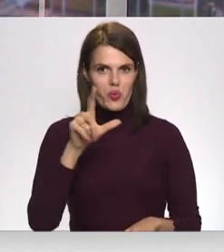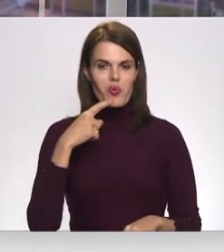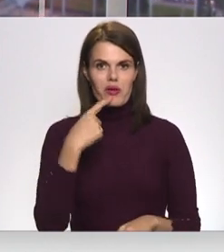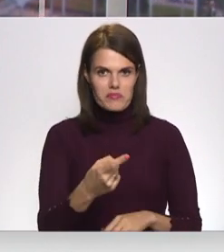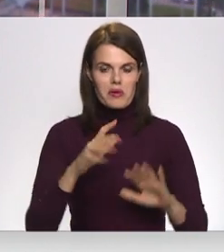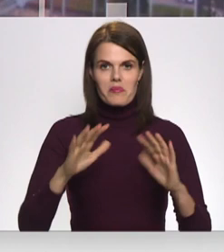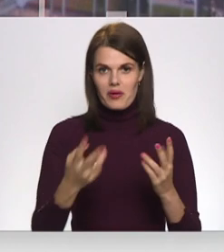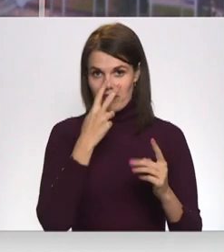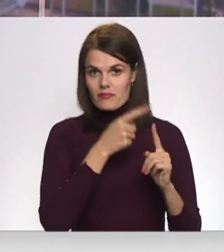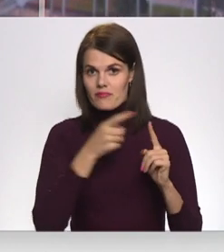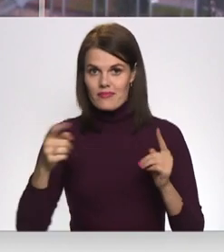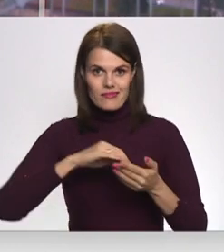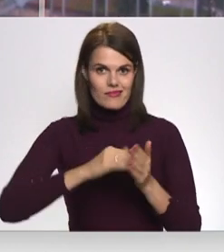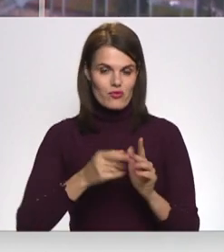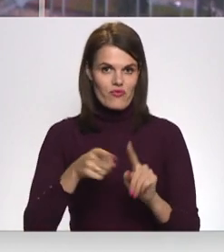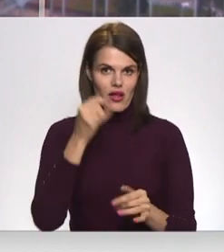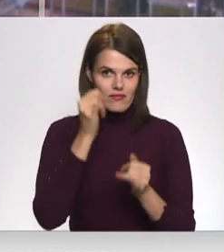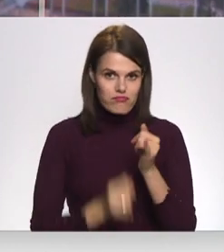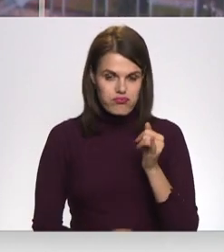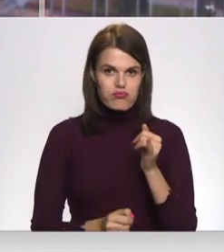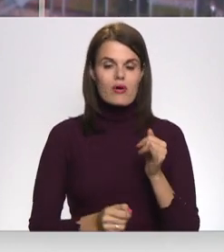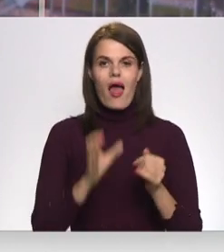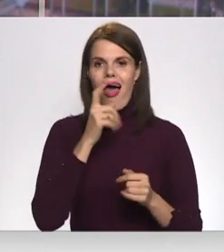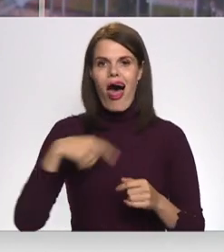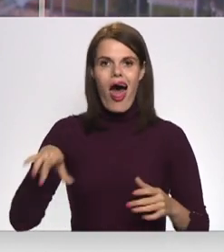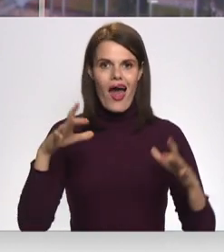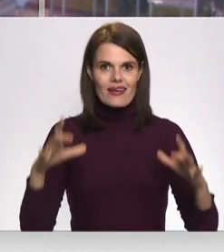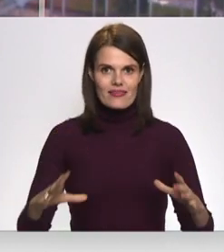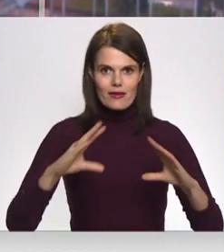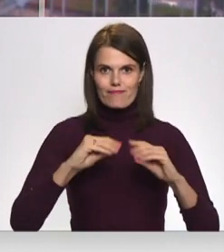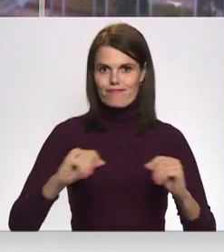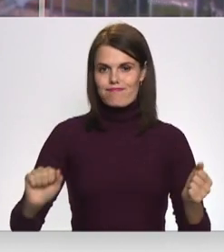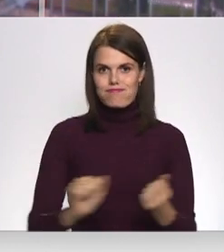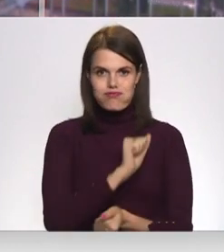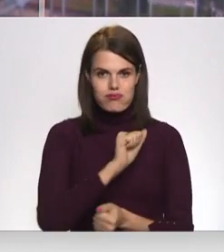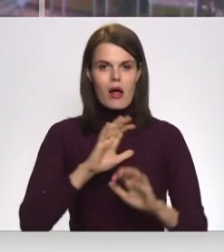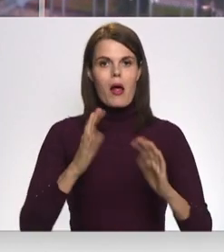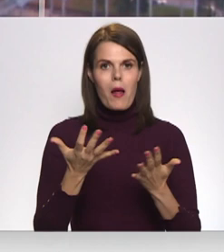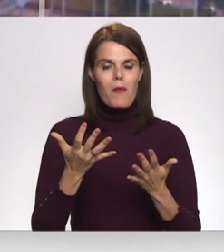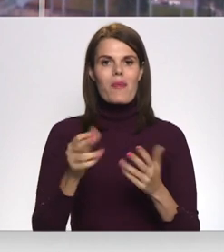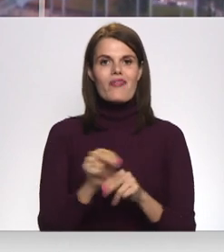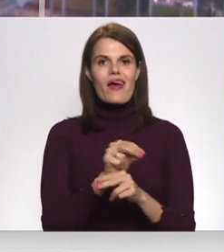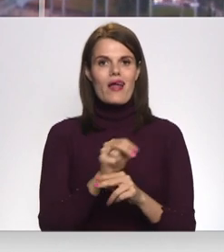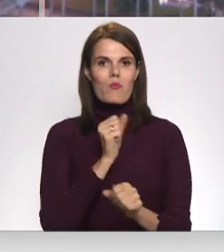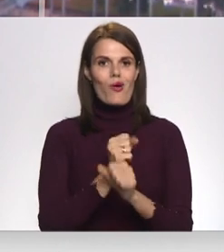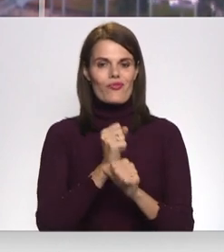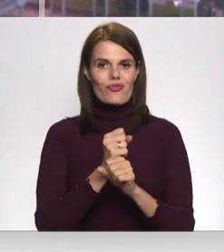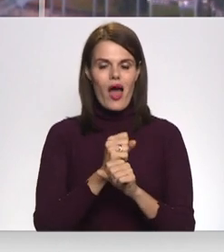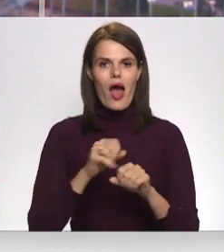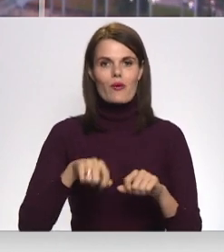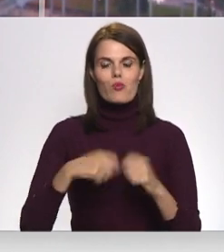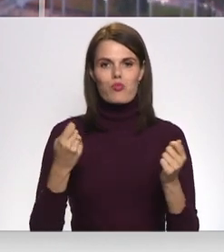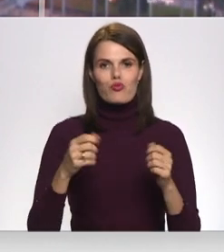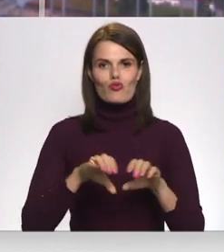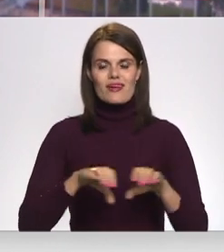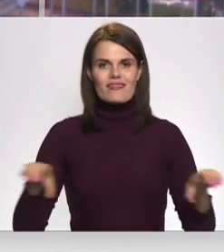ir pasliktinājusies. Tagad ezers pilnīgajā izžuvis, bet remontdarbi saplīsušajai caurulai, kuras dēļ ezerā